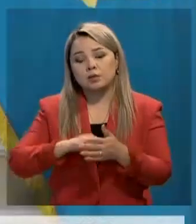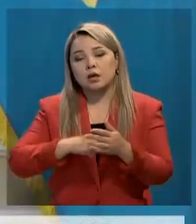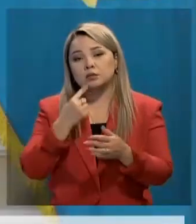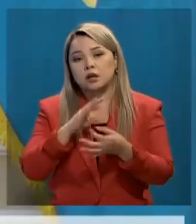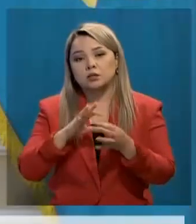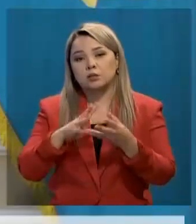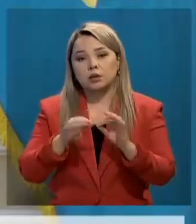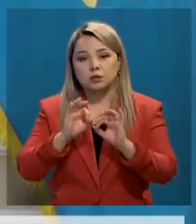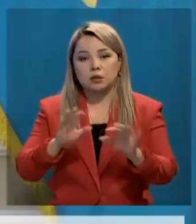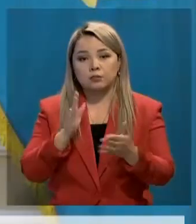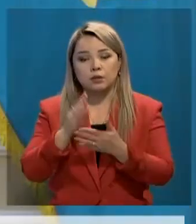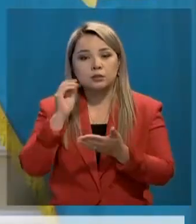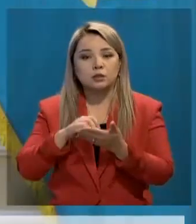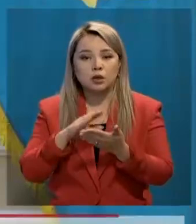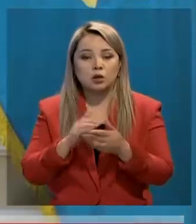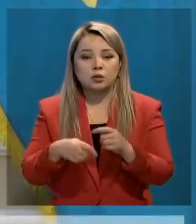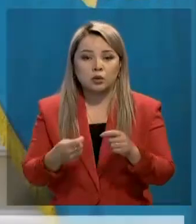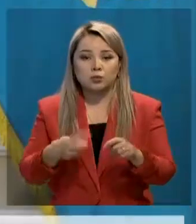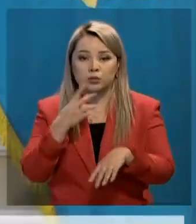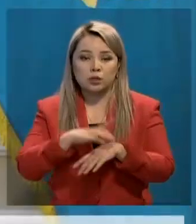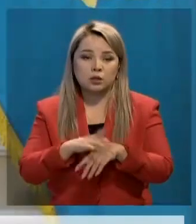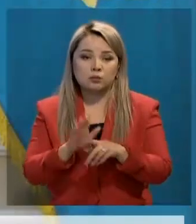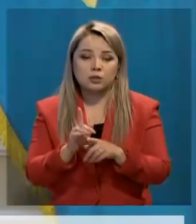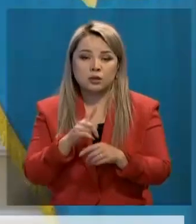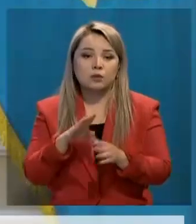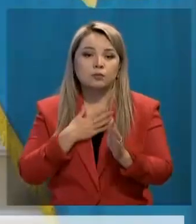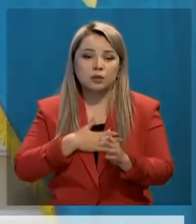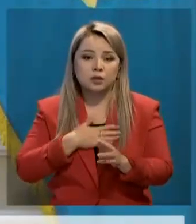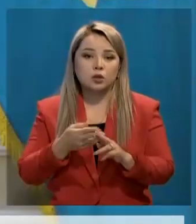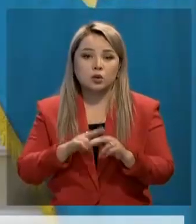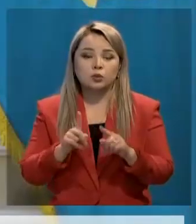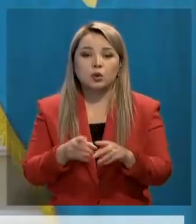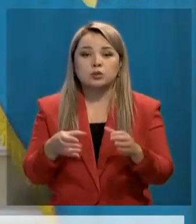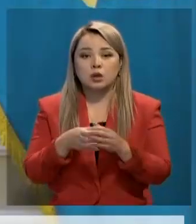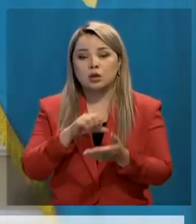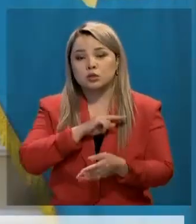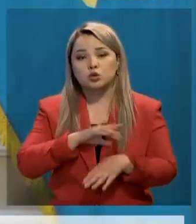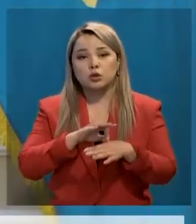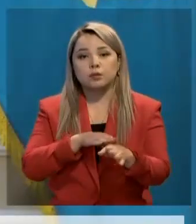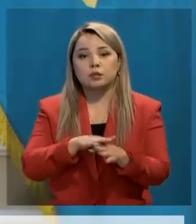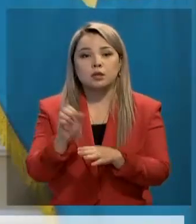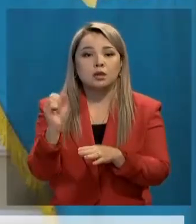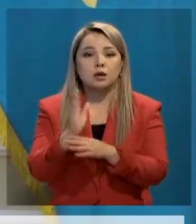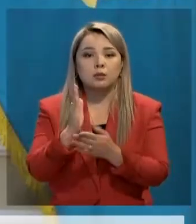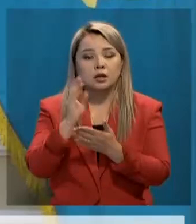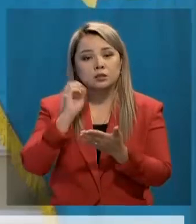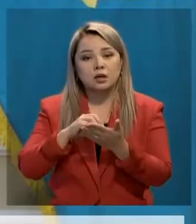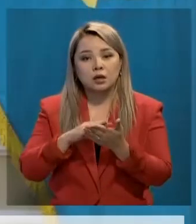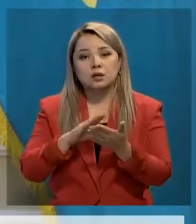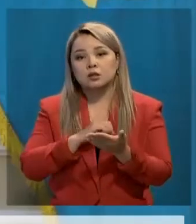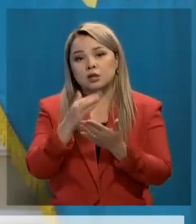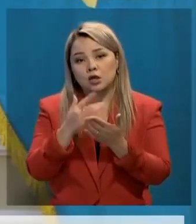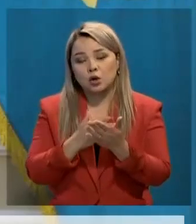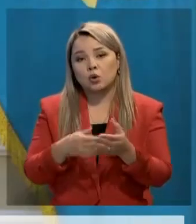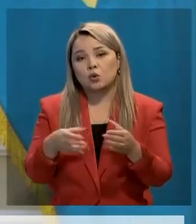тиіс. Цифрландыру ісі баяу жүргізілуде, тіпті нашар. Зерде ұлттық холдингінің жұмысын жақсарту тапсырған ем, цифрландыру жұмысының